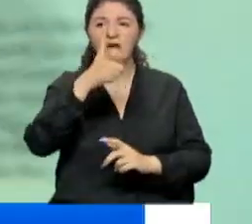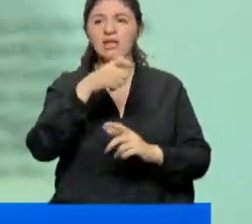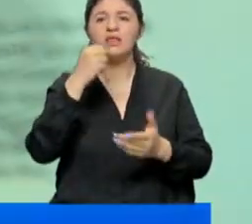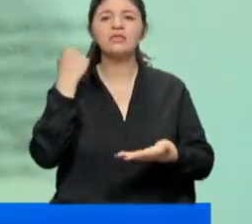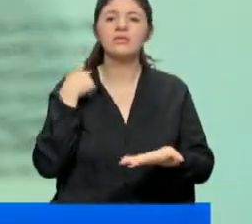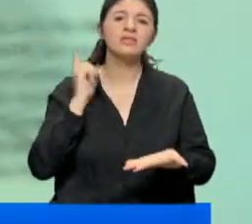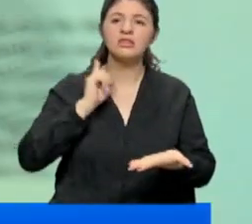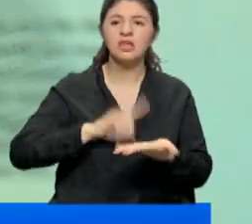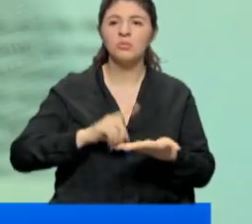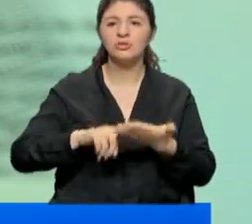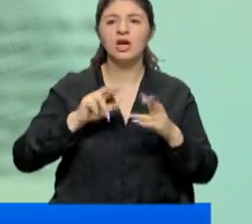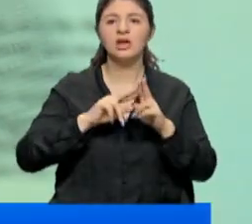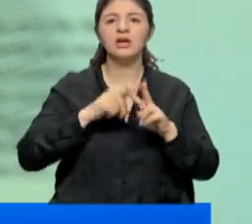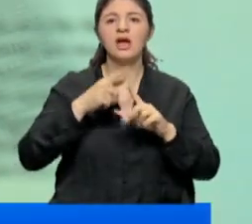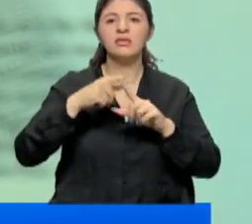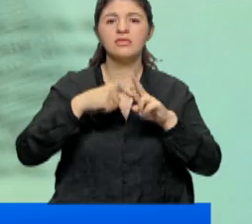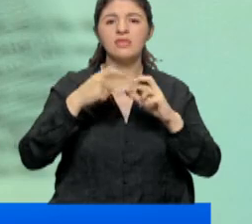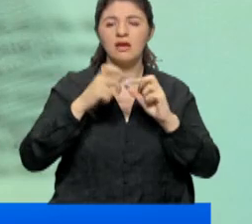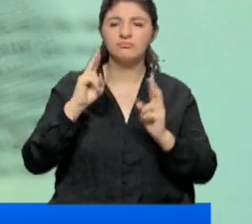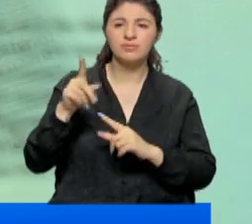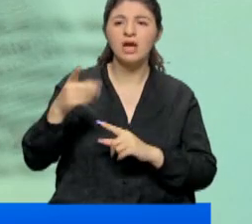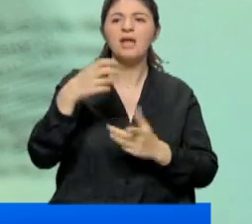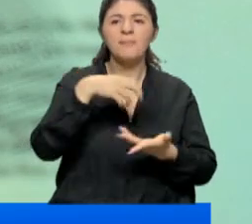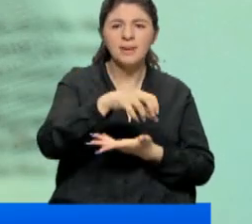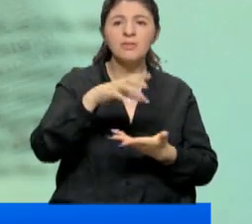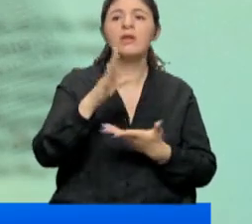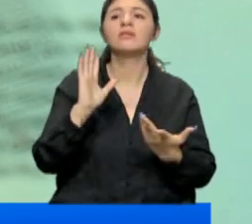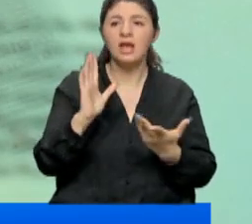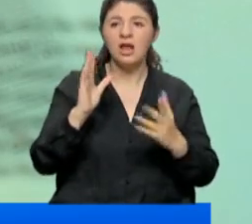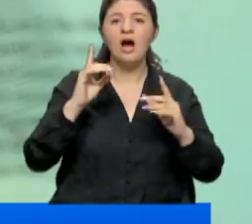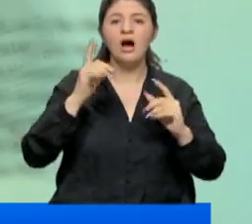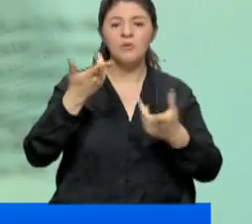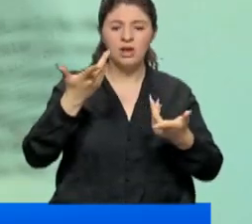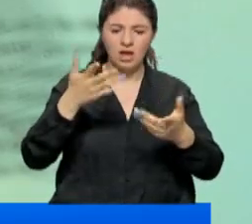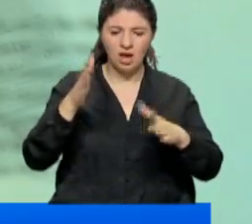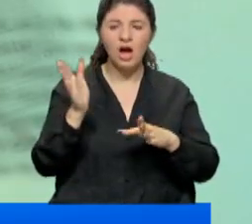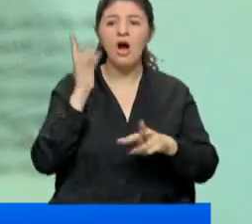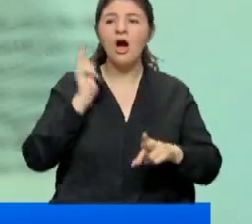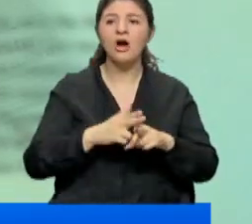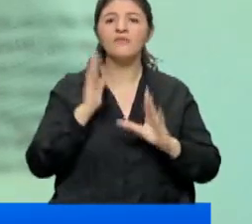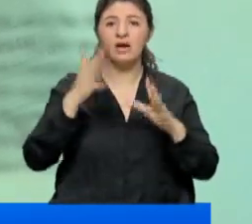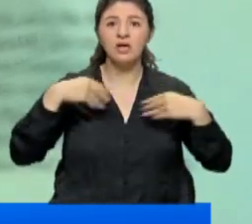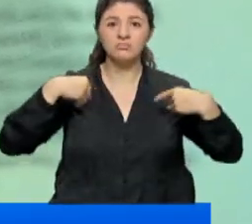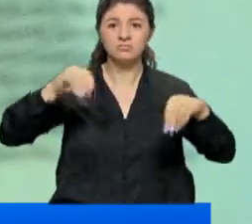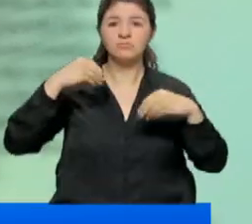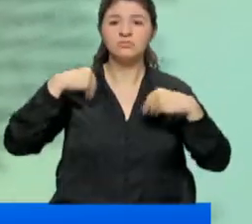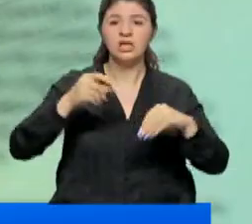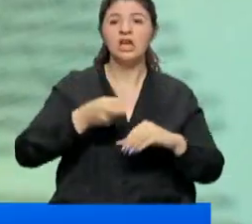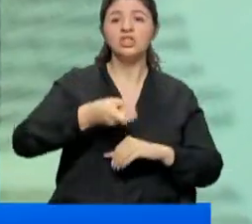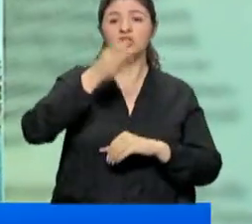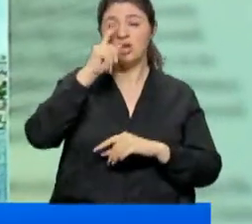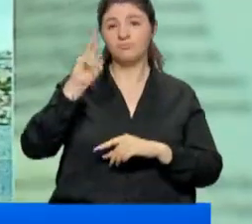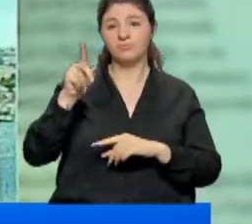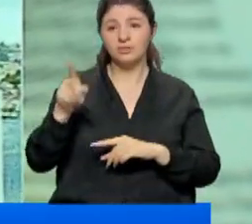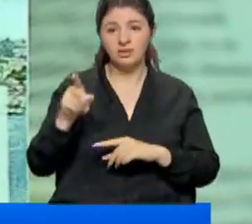tapusu katarlılara artık Parsel Parsel değil hasat haraç mezat satıyorlar Şeyh Temim